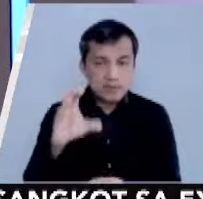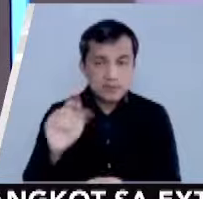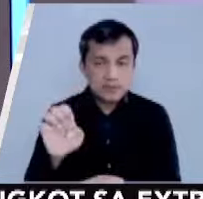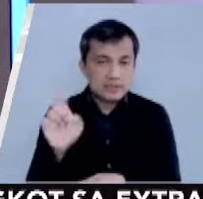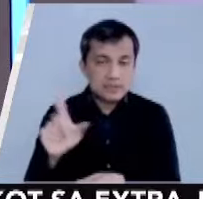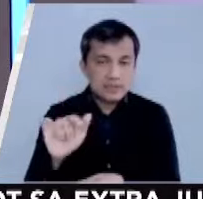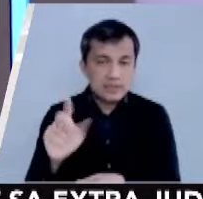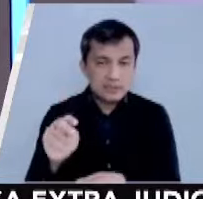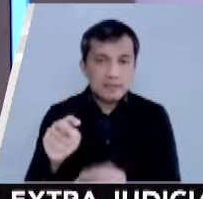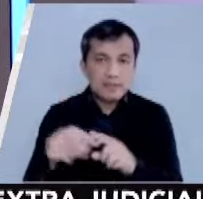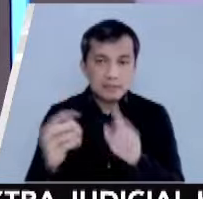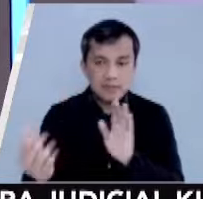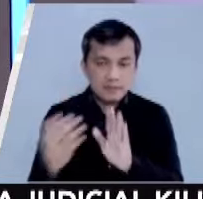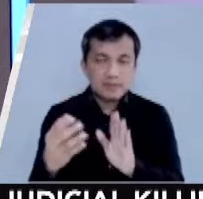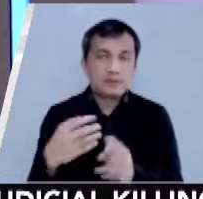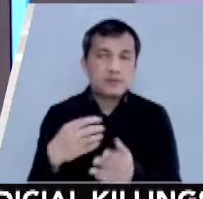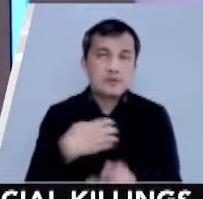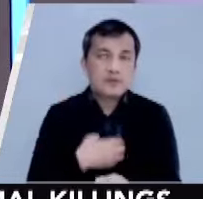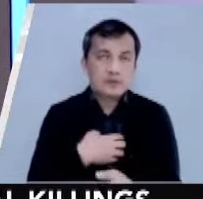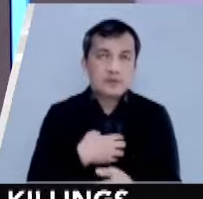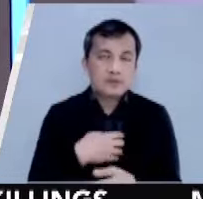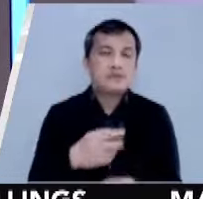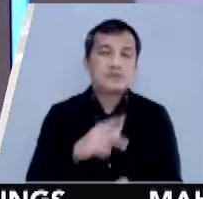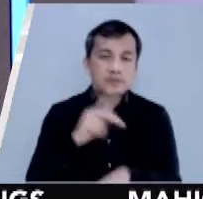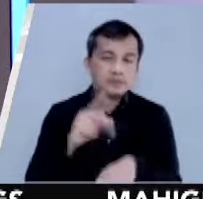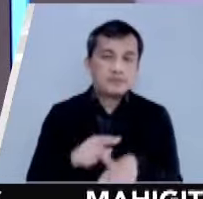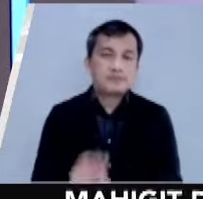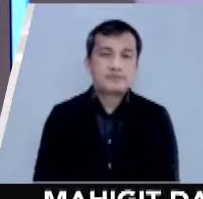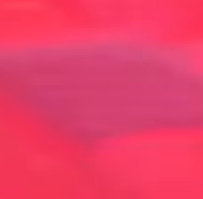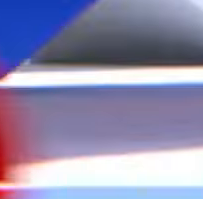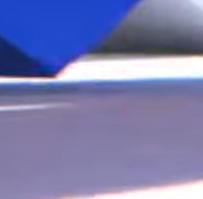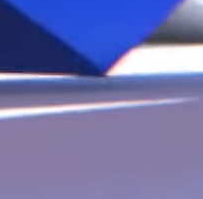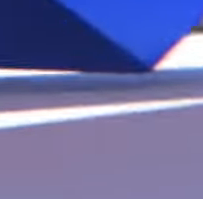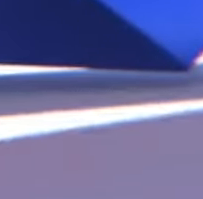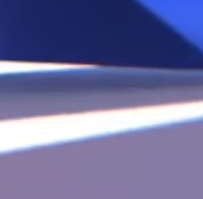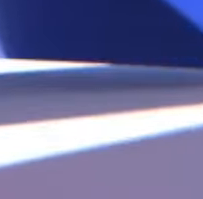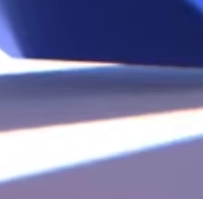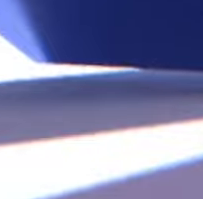siya sa mga reklamo sa bansa. Nakatutok si Salima Refran.